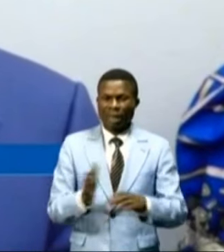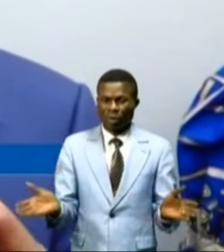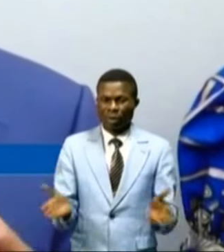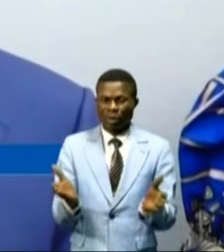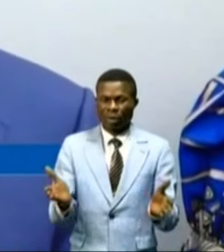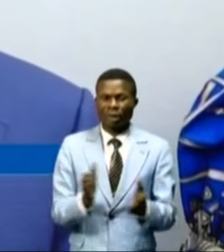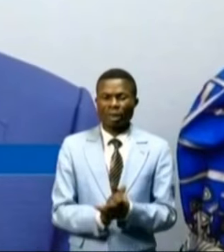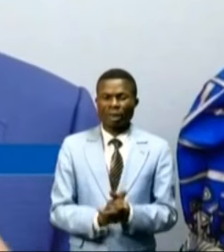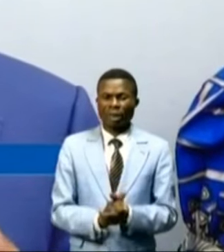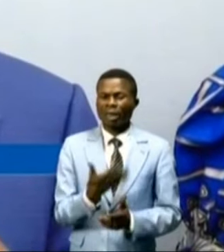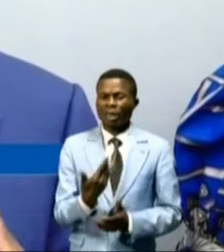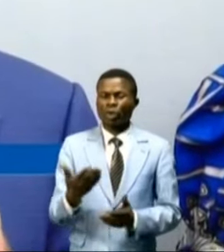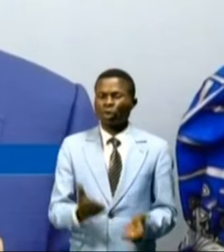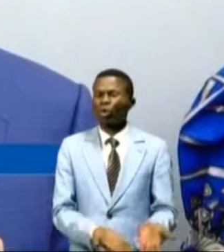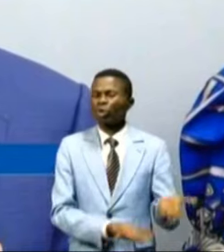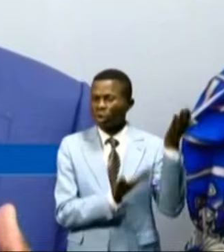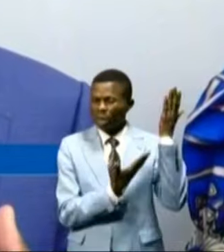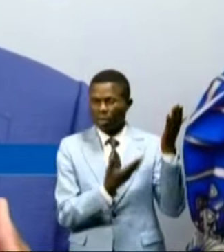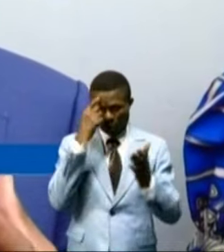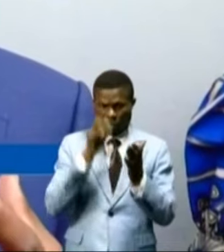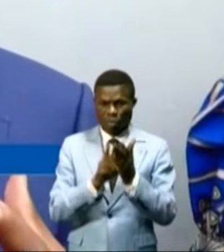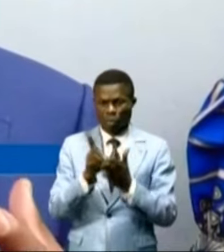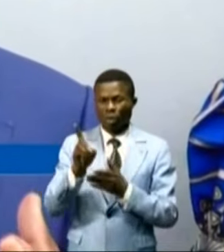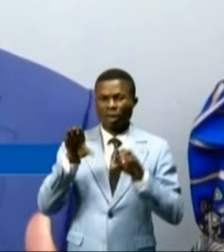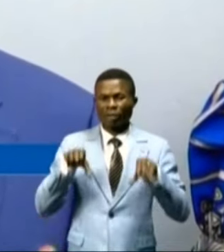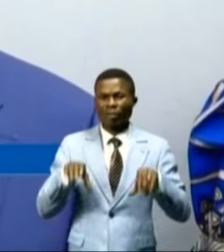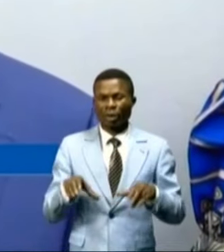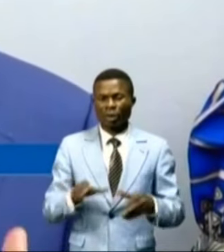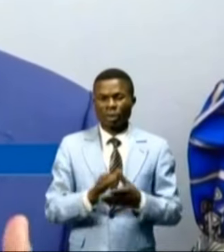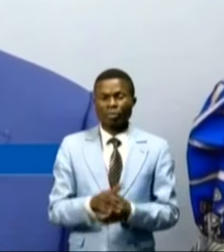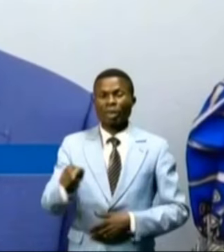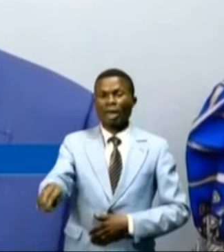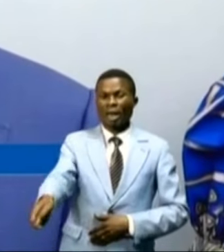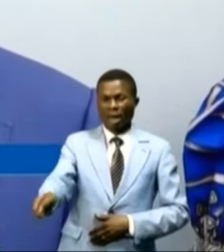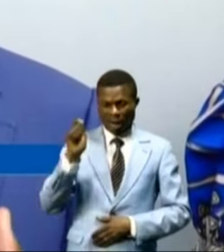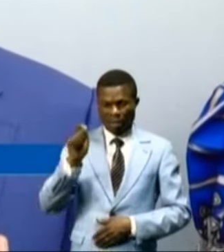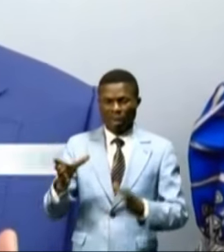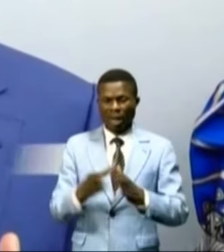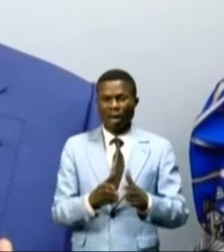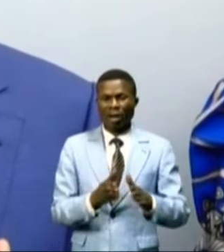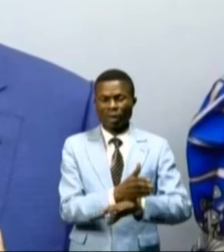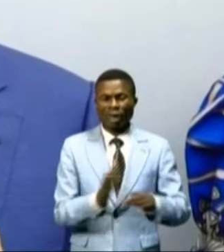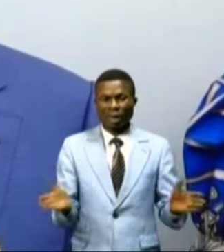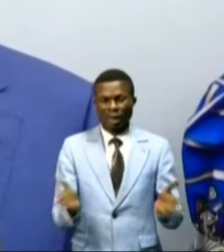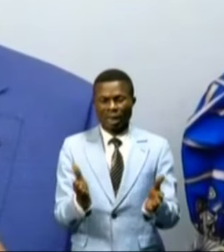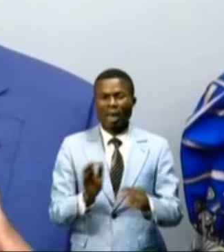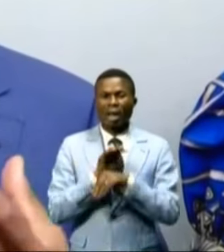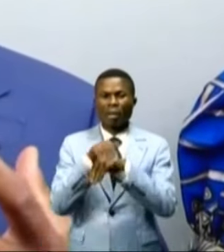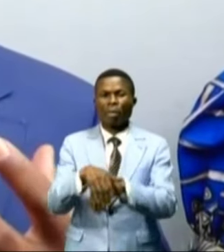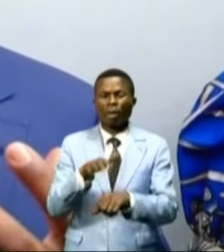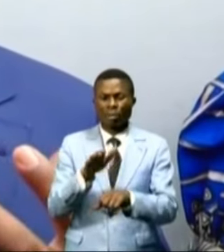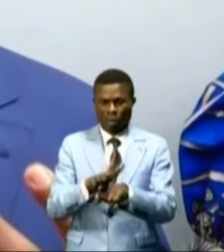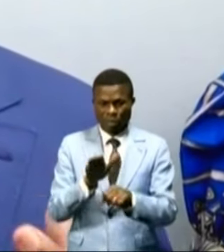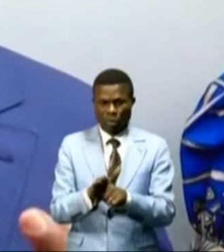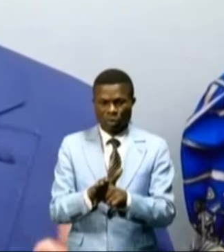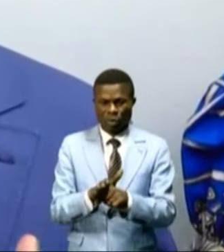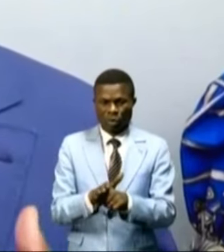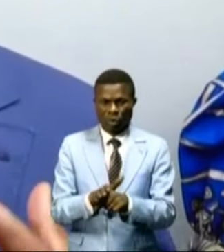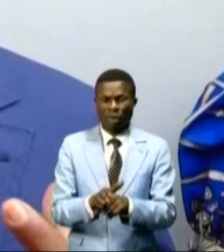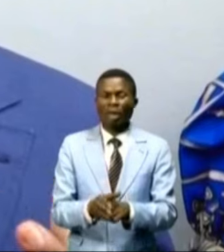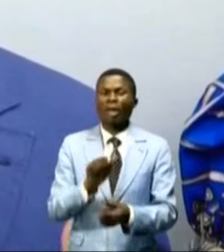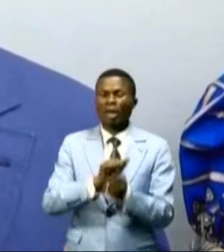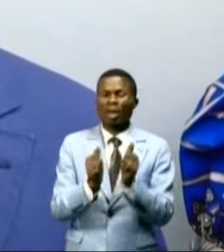des métiers très importants pour la population congolaise. Parce que vous savez que la pêche et l'élevage contribuent à la sécurité